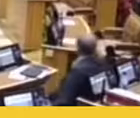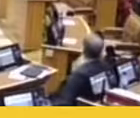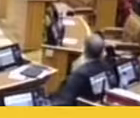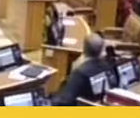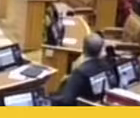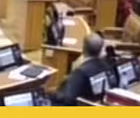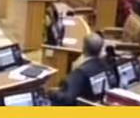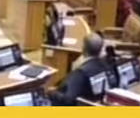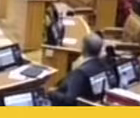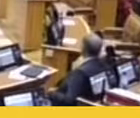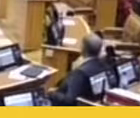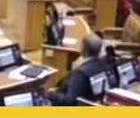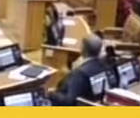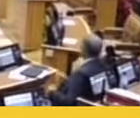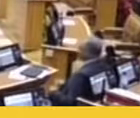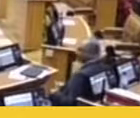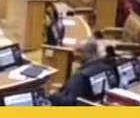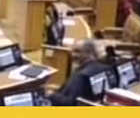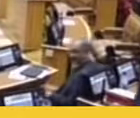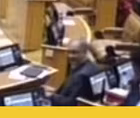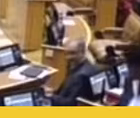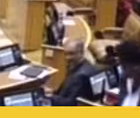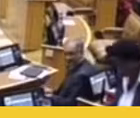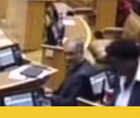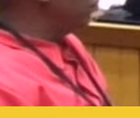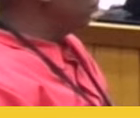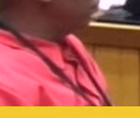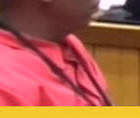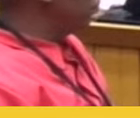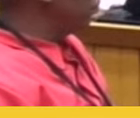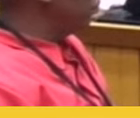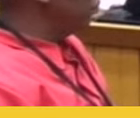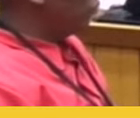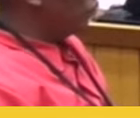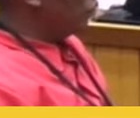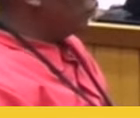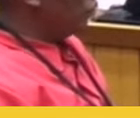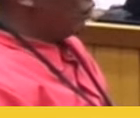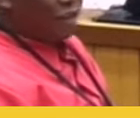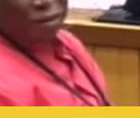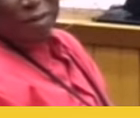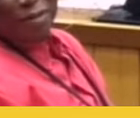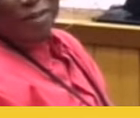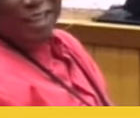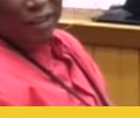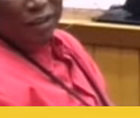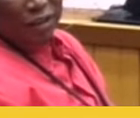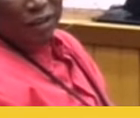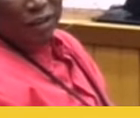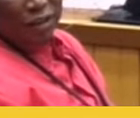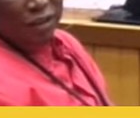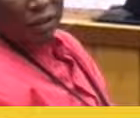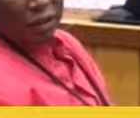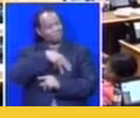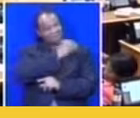les parlementaires et le chef de l'État. Les députés EEF exigent la démission du président Zuma, reconnu coupable de violation de la